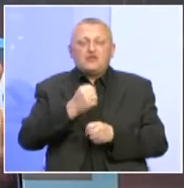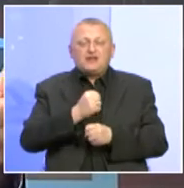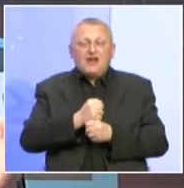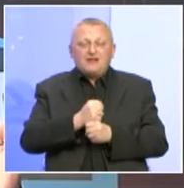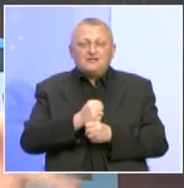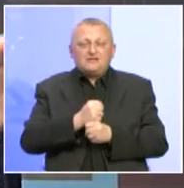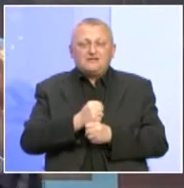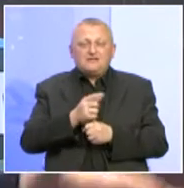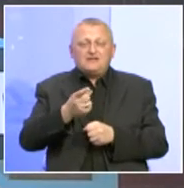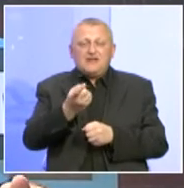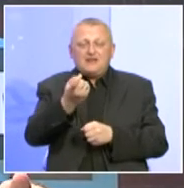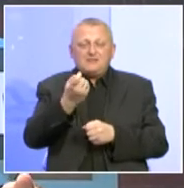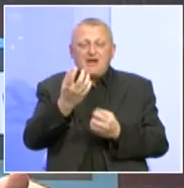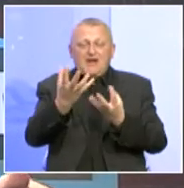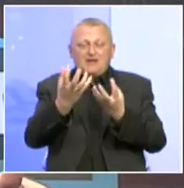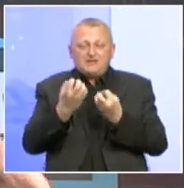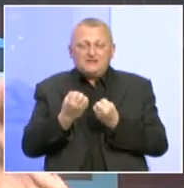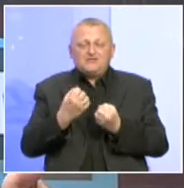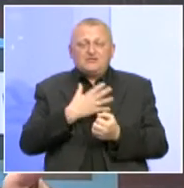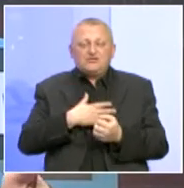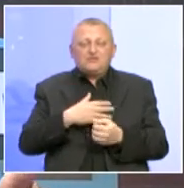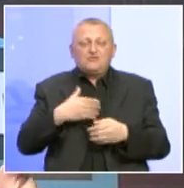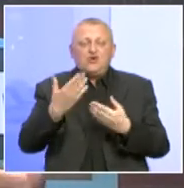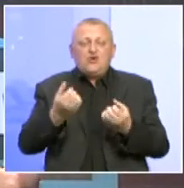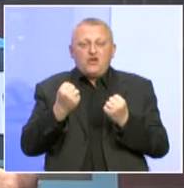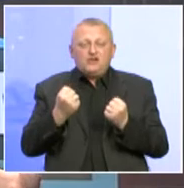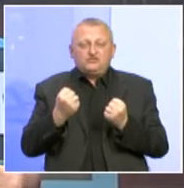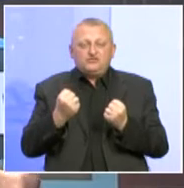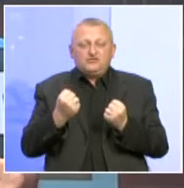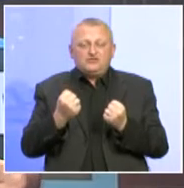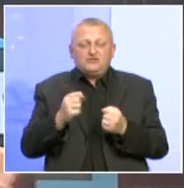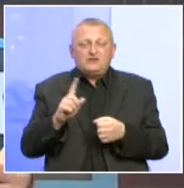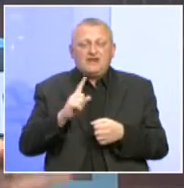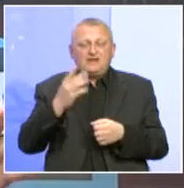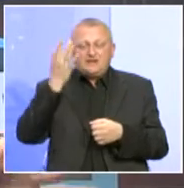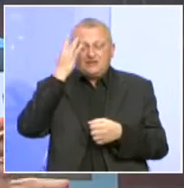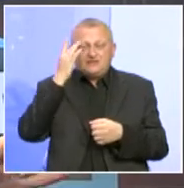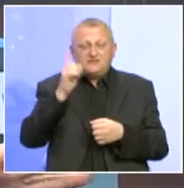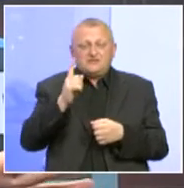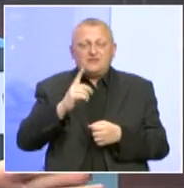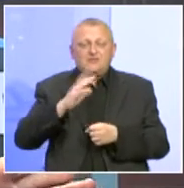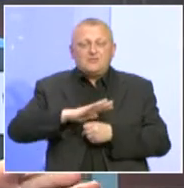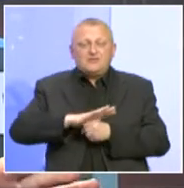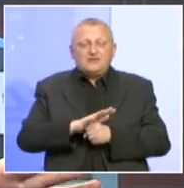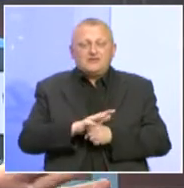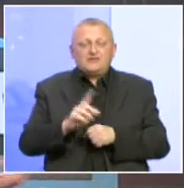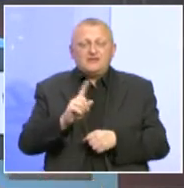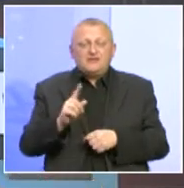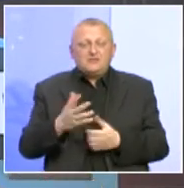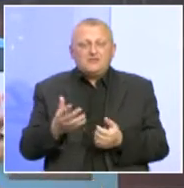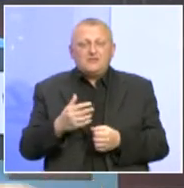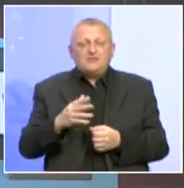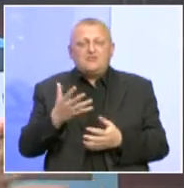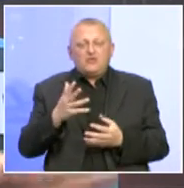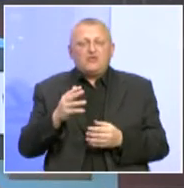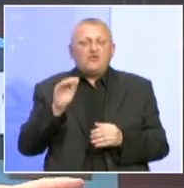Znači, taj mamac ili taj magnetizam, ako želite, da, je mnogo jači. A ne znam, mislim, toliko pritiska niti nije bilo. Bilo je